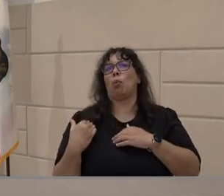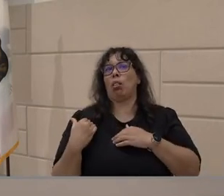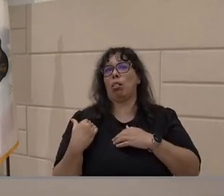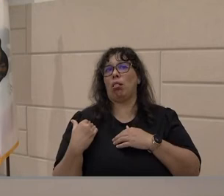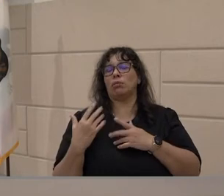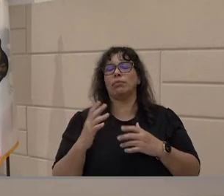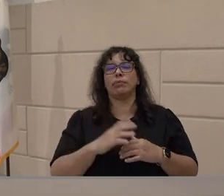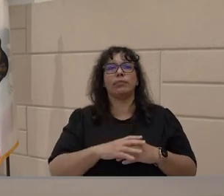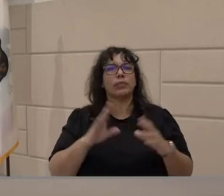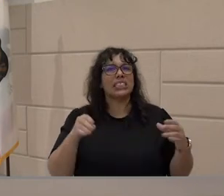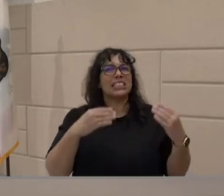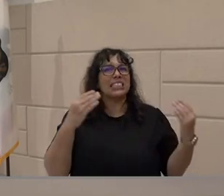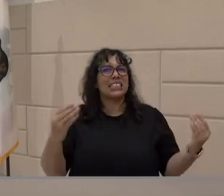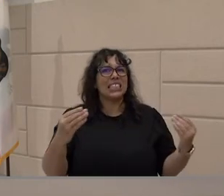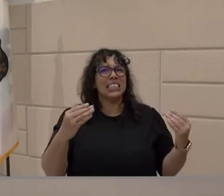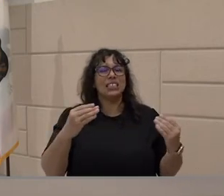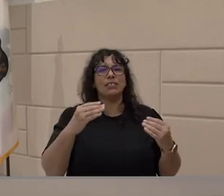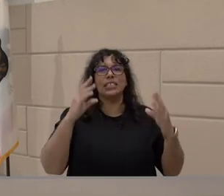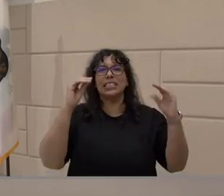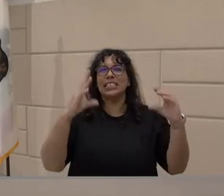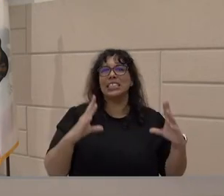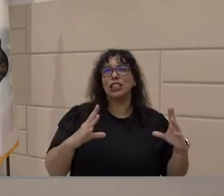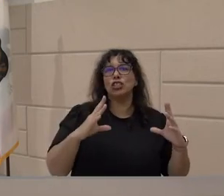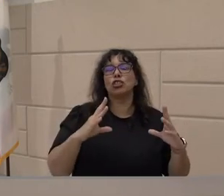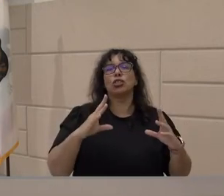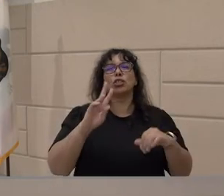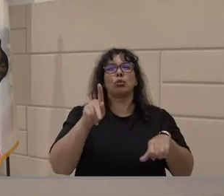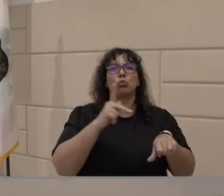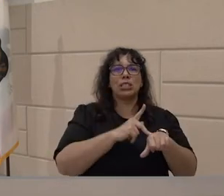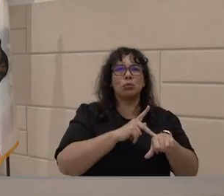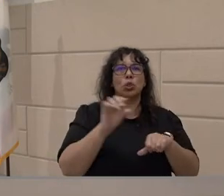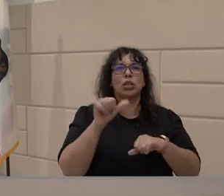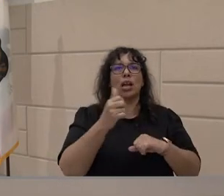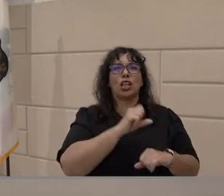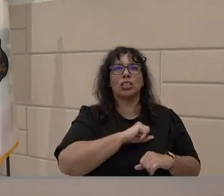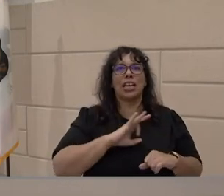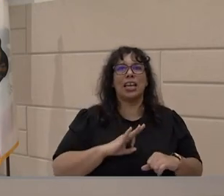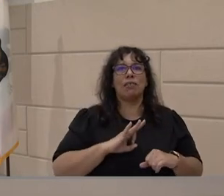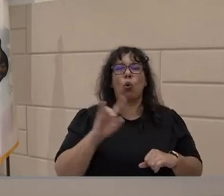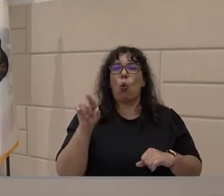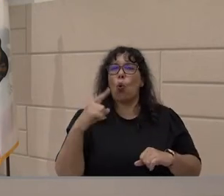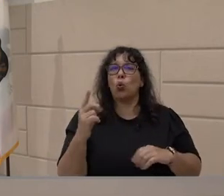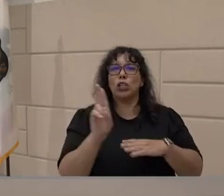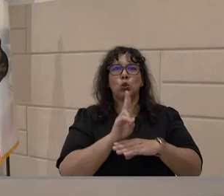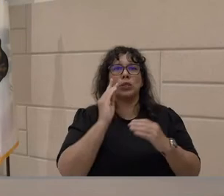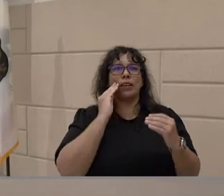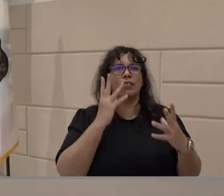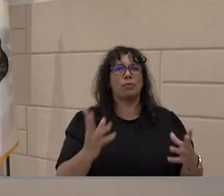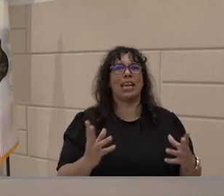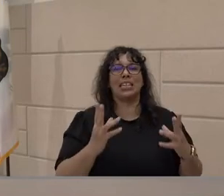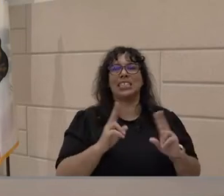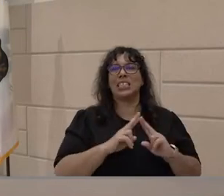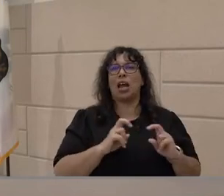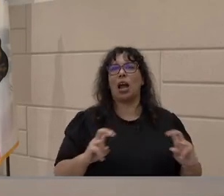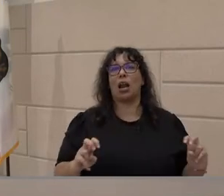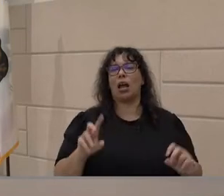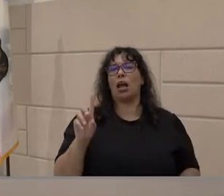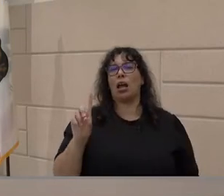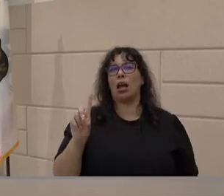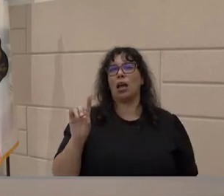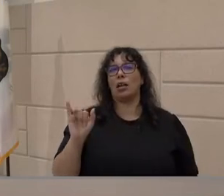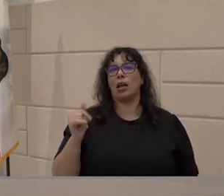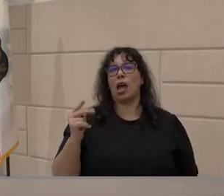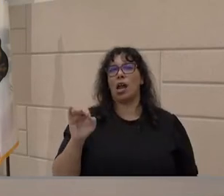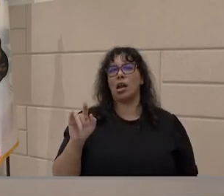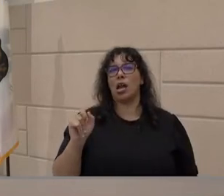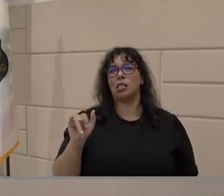ตะไอ้สะทือนนั่งคือวิทย์เอาไอ้เด็กครูบังเรียนวิทย์เอาไอ้ในยุสละเทือกเอาไอ้บุคลิกเซ็งๆยุลอัม